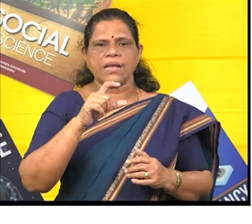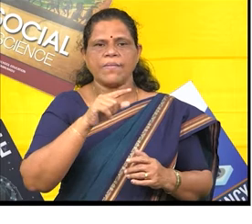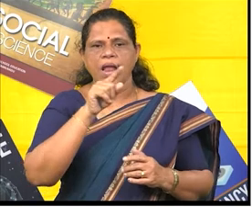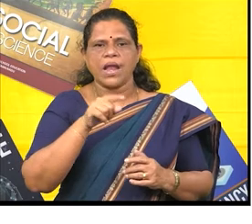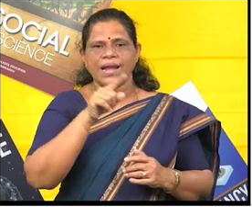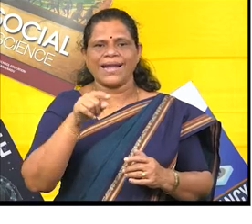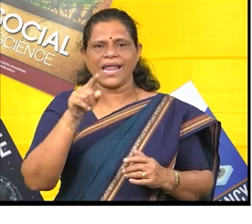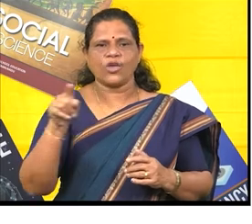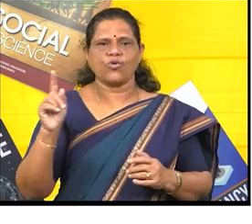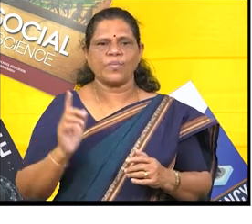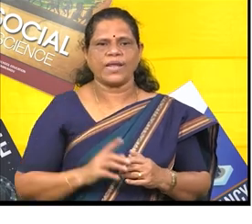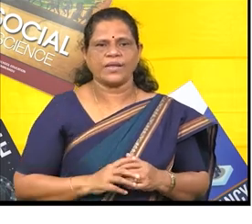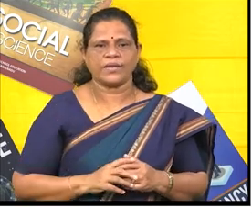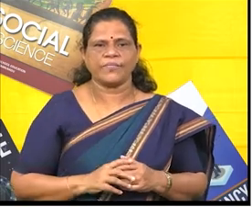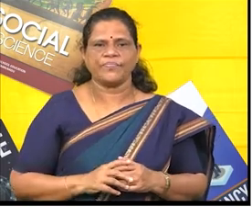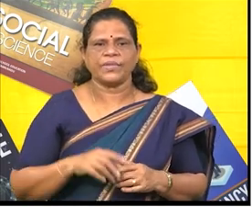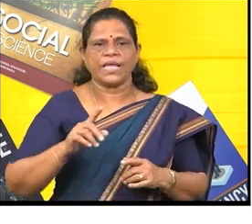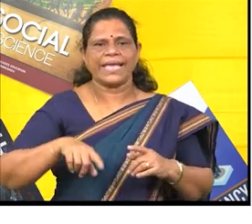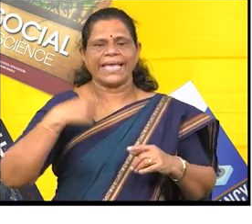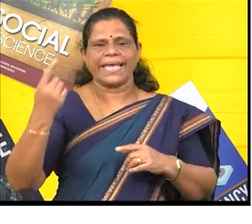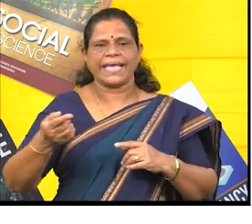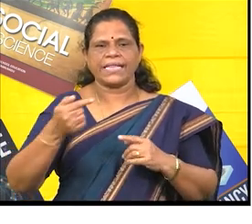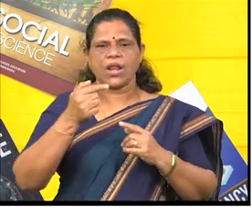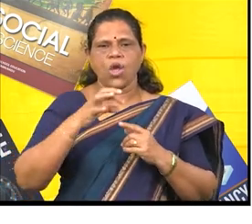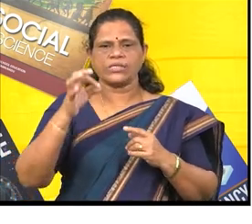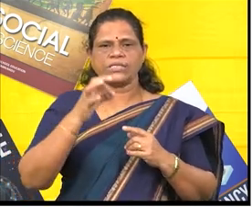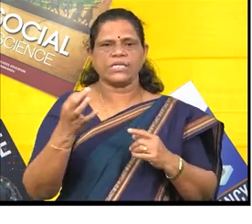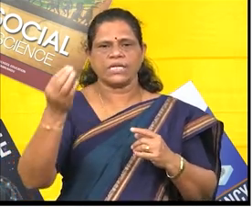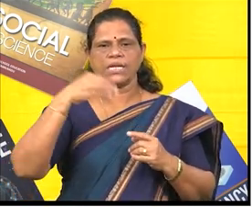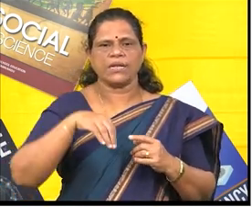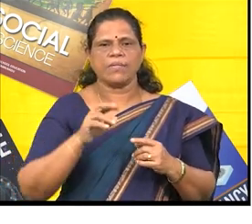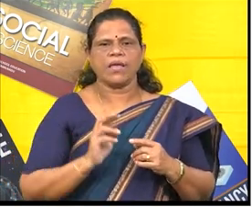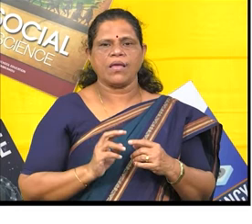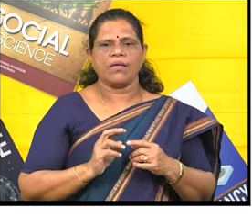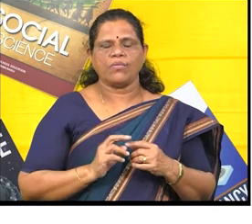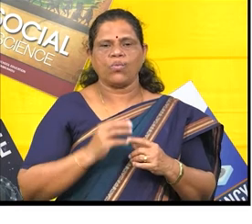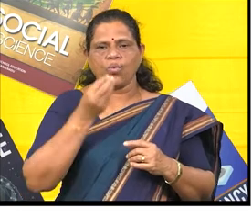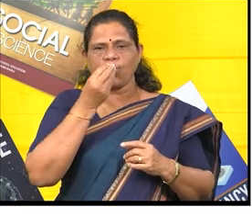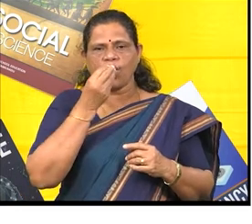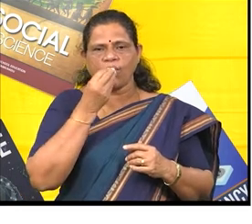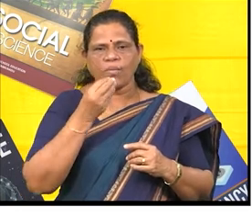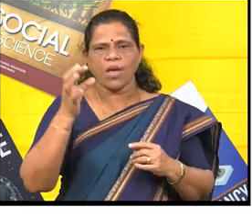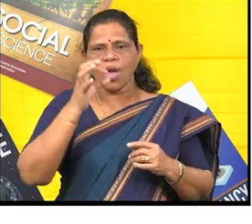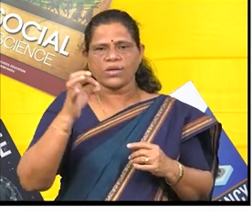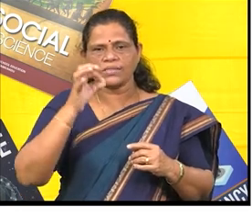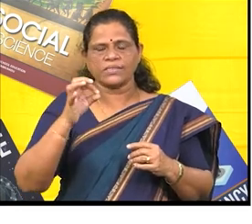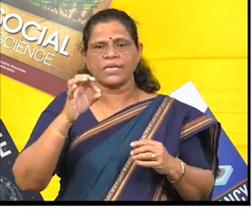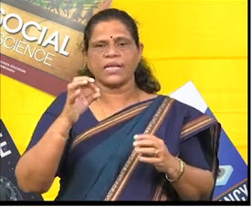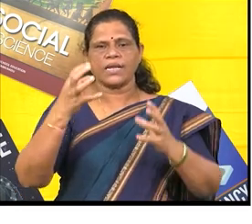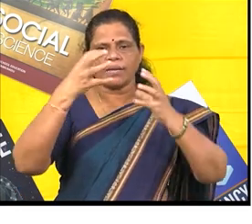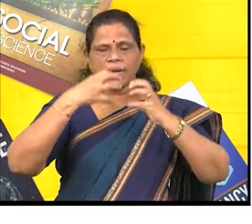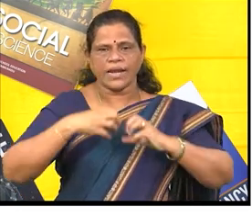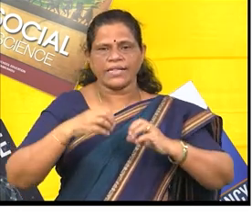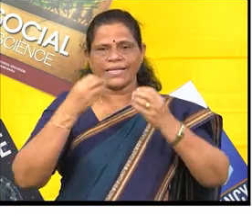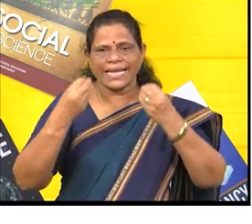டைக்ளுட்டமேட் இதெல்லாம் வந்து சுவையூட்டிகளாக பயன்படுத்துவோம். அடுத்து எதிர் ஆக்சினேட்டரிகள். எதிர் ஆக்சினேட்டரிகள் என்பவை உணவு ஆக்சினேற்றம் அடைந்து